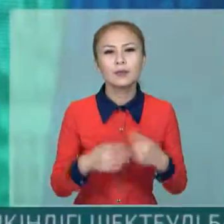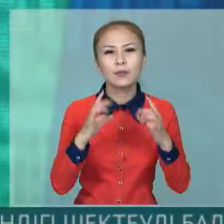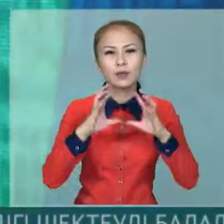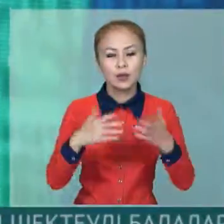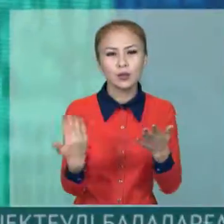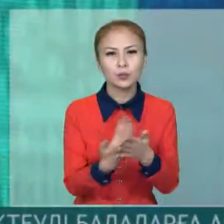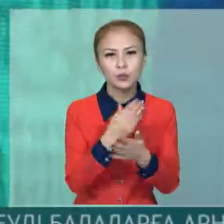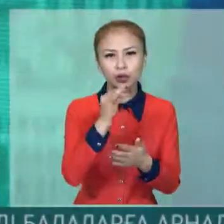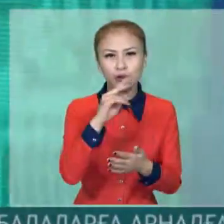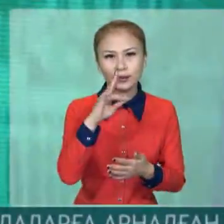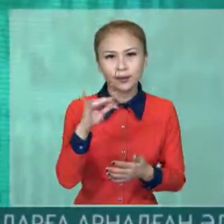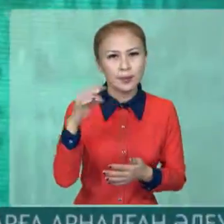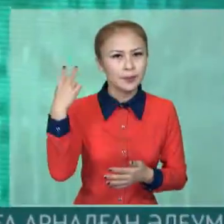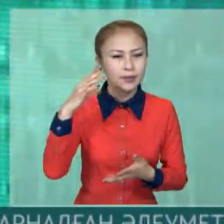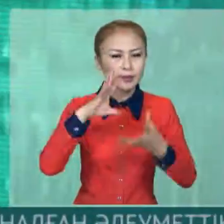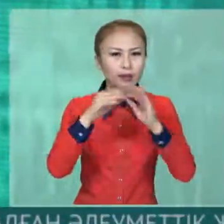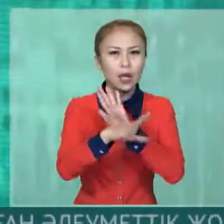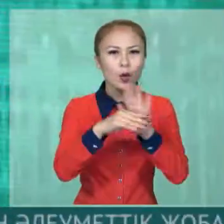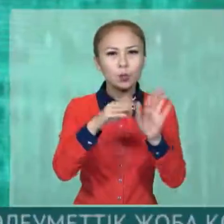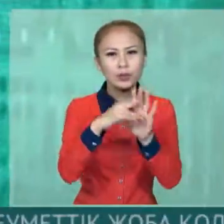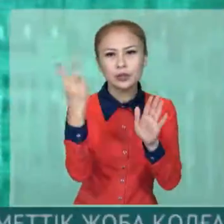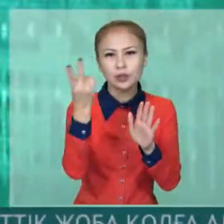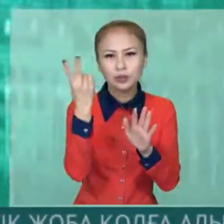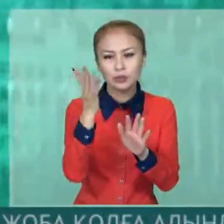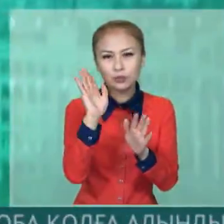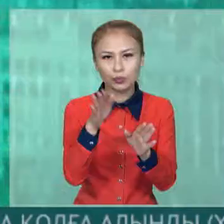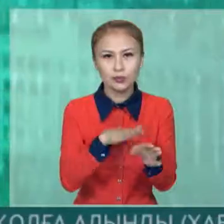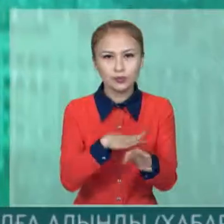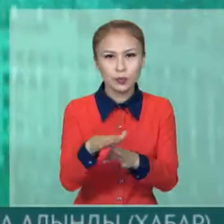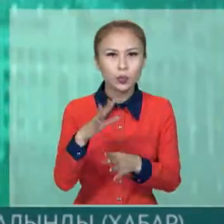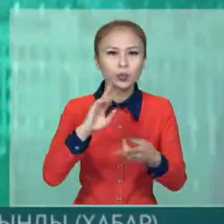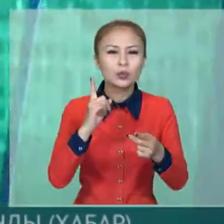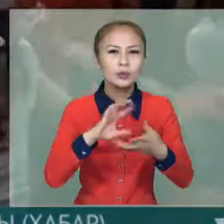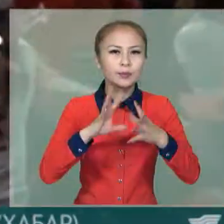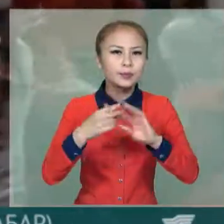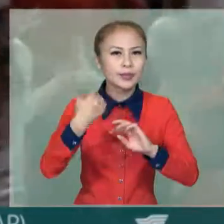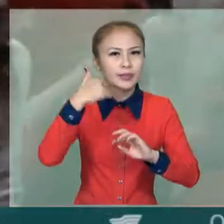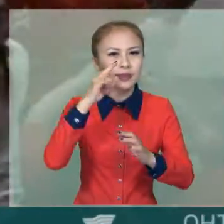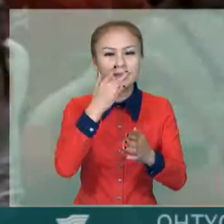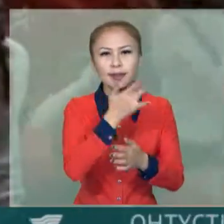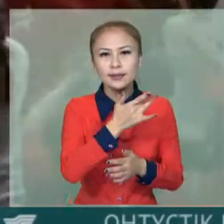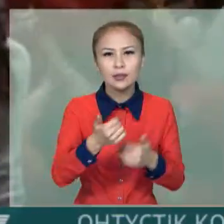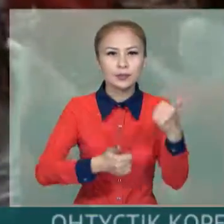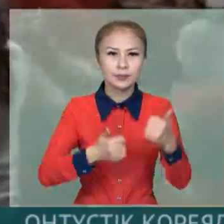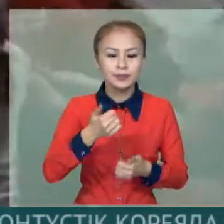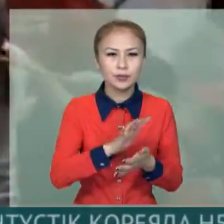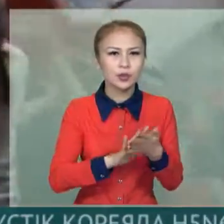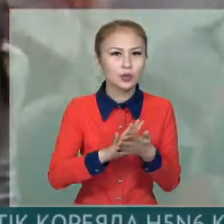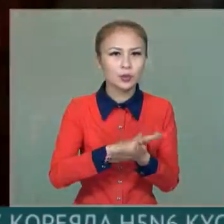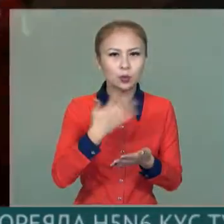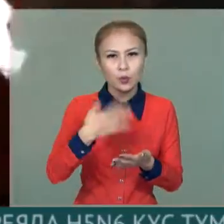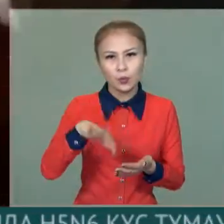Жаханнан бірер ақпар. Чилиде президенттік сайлаудың екінші кезеңі өтетін болды. Өйткені кешегі саяси сайыста кандидаттардың